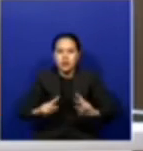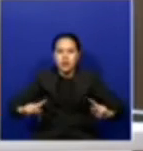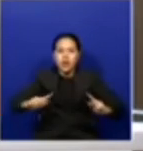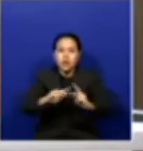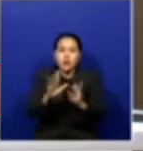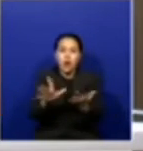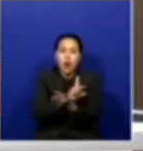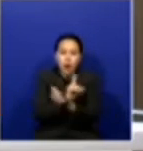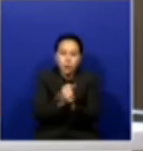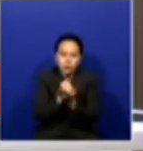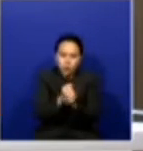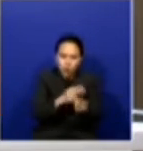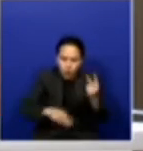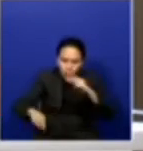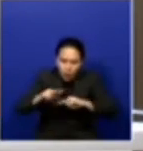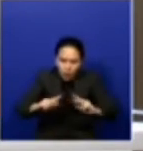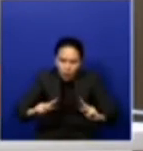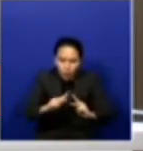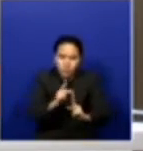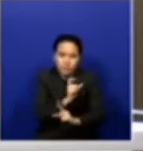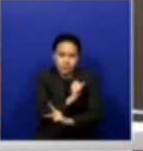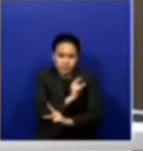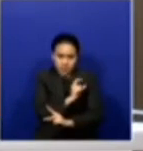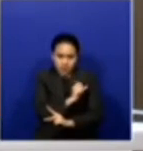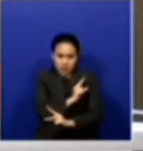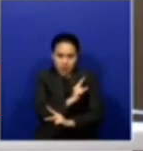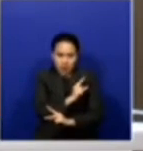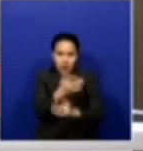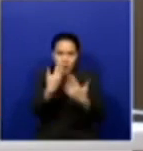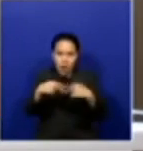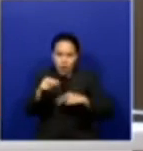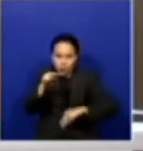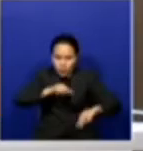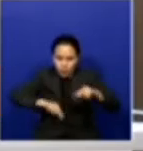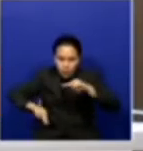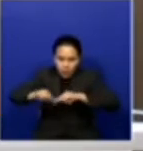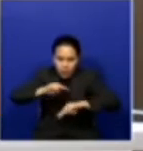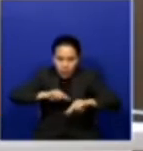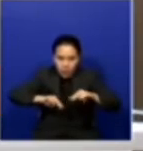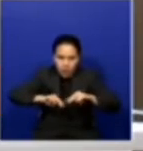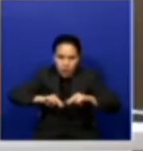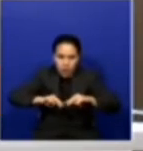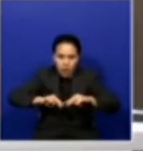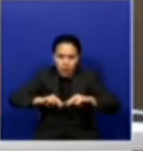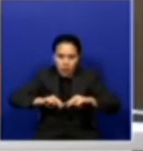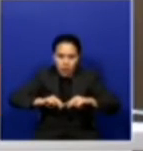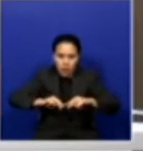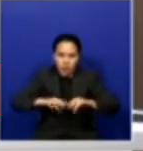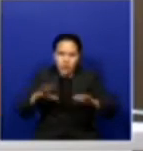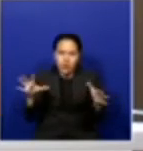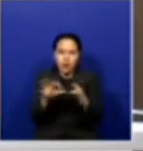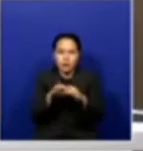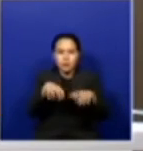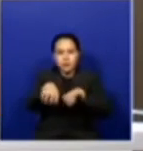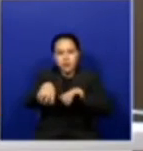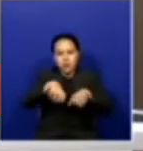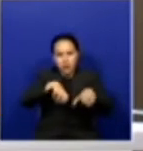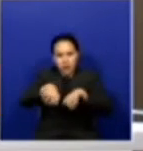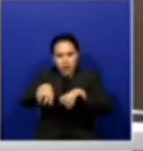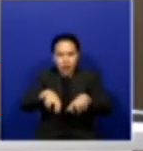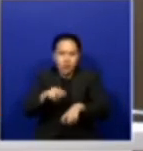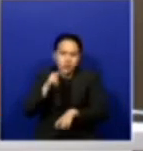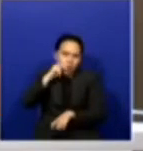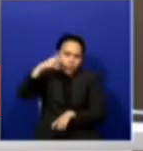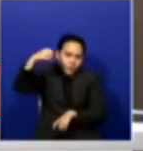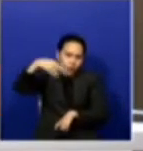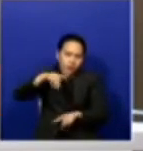มศาสนาแล้วก็กำชับกำชาให้กรมศาสนาเนี่ยเข้าไปดูแลในการบริหารจัดการค่าสาธารณูปโภคตามวัด